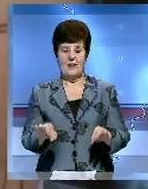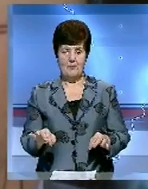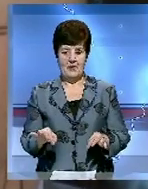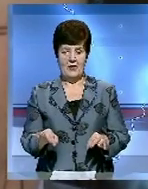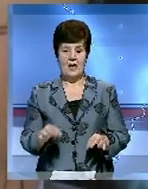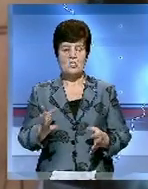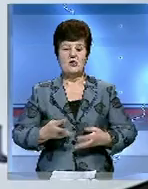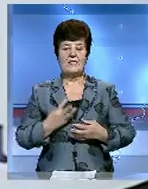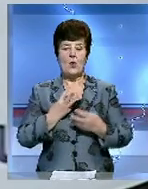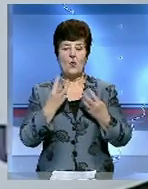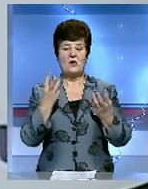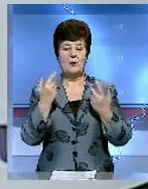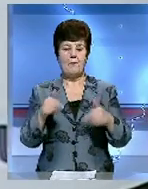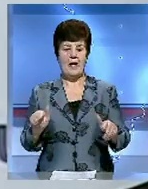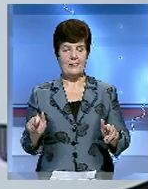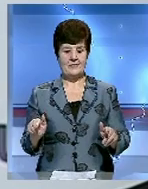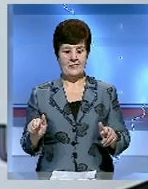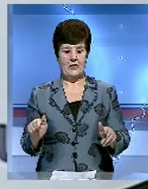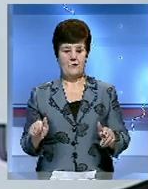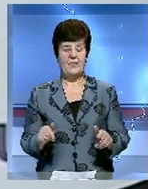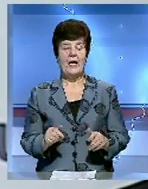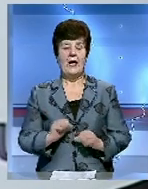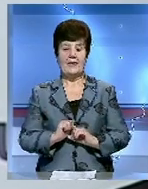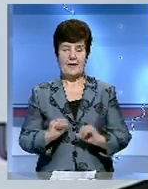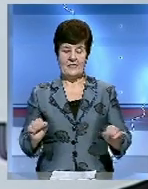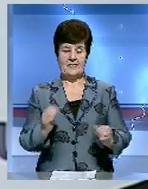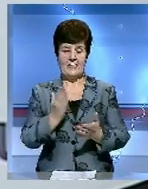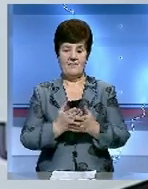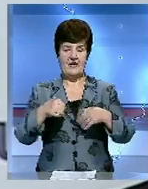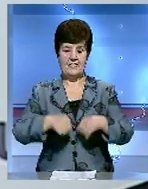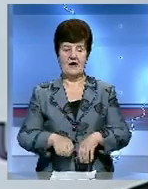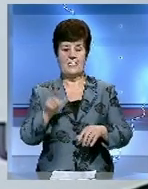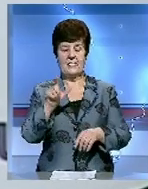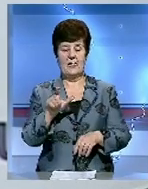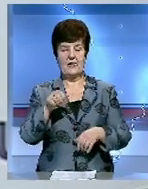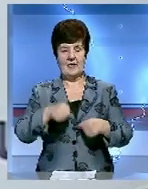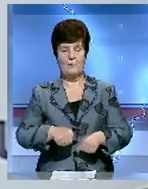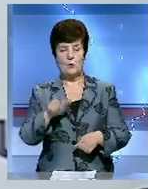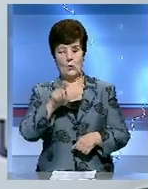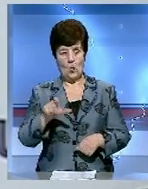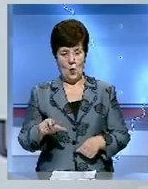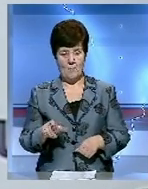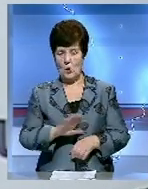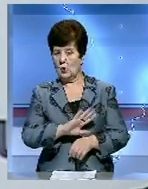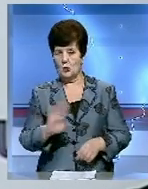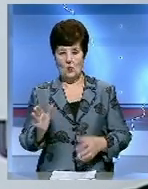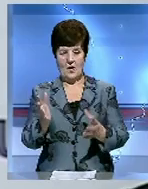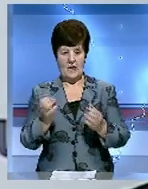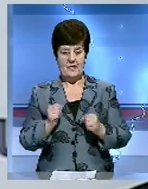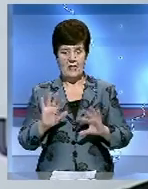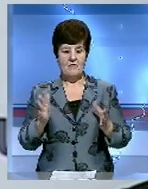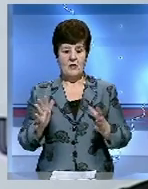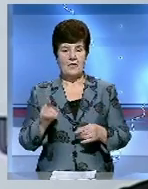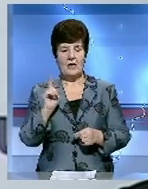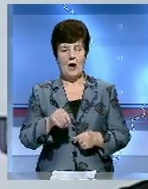și pe alții. Îndrăzniți, aveți încredere în drepturile omului, nu luați acest eveniment ca o celebrare,